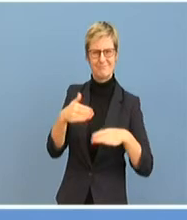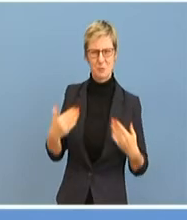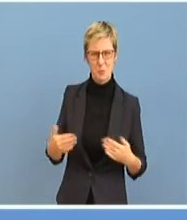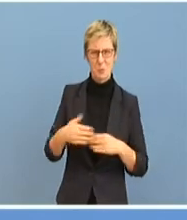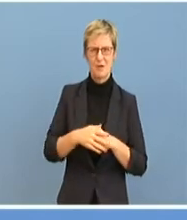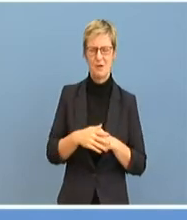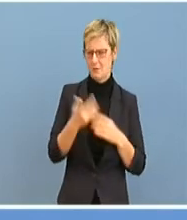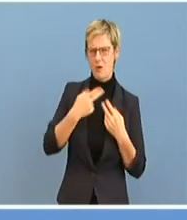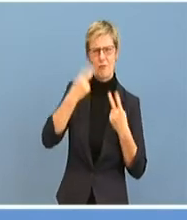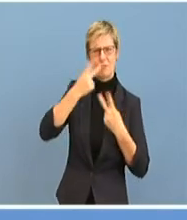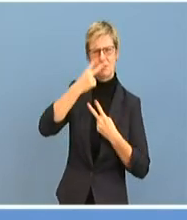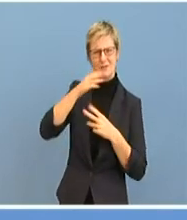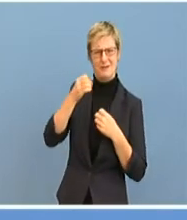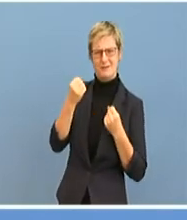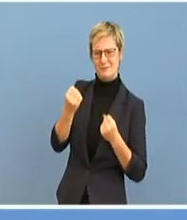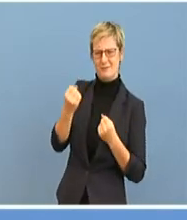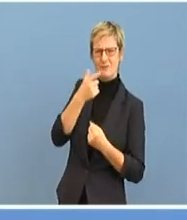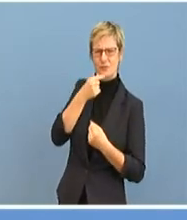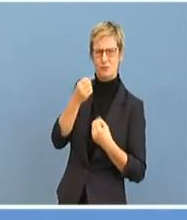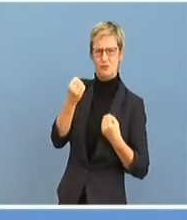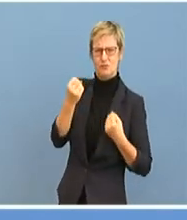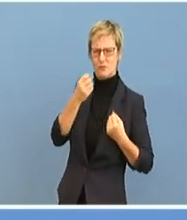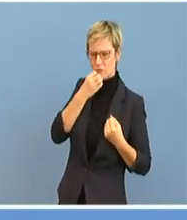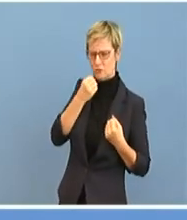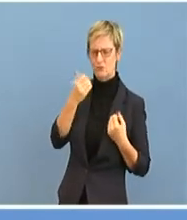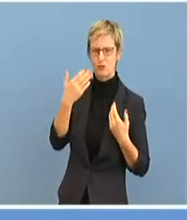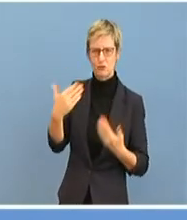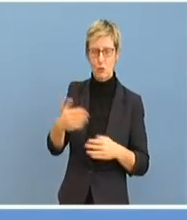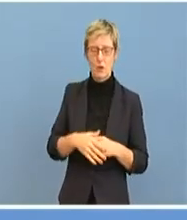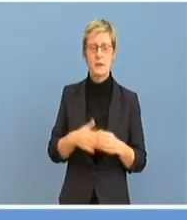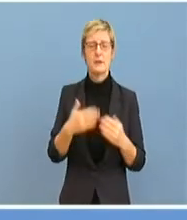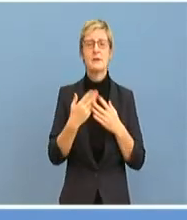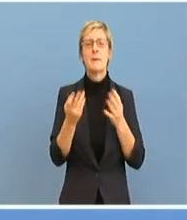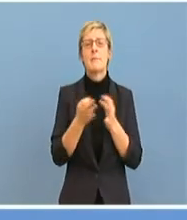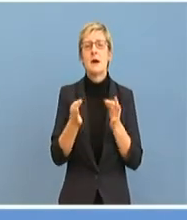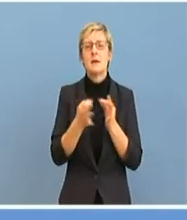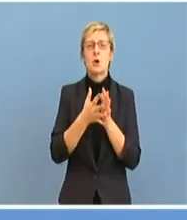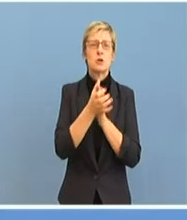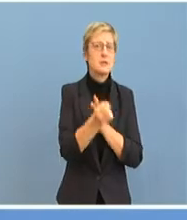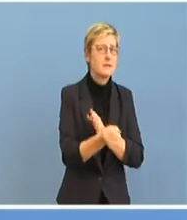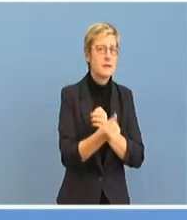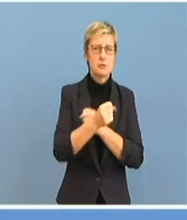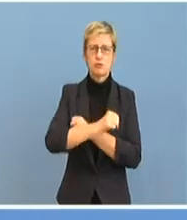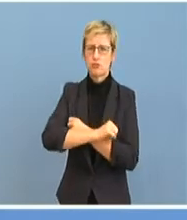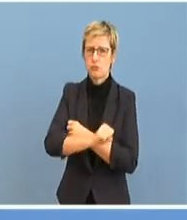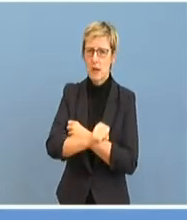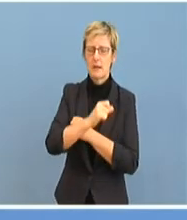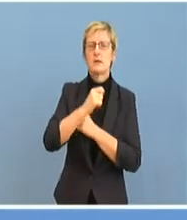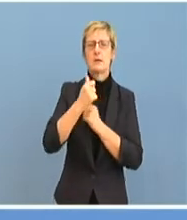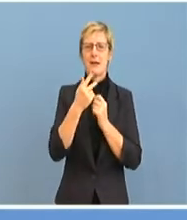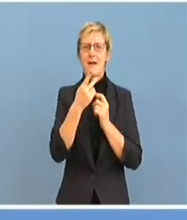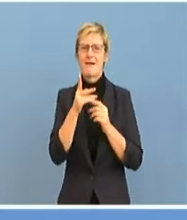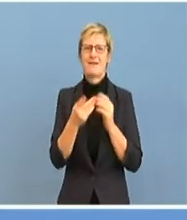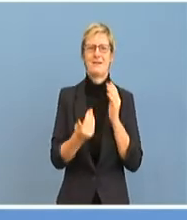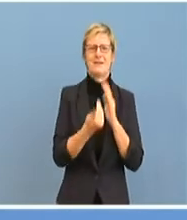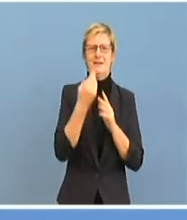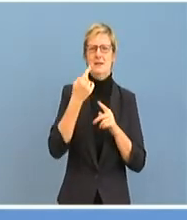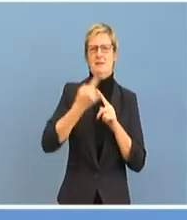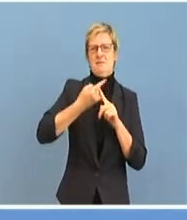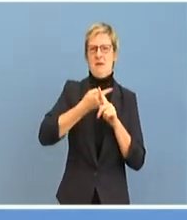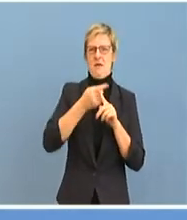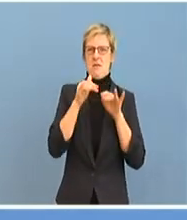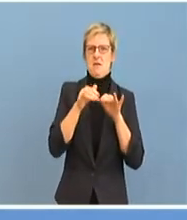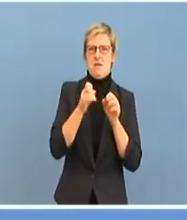ist, relativ schnell durch konsequentes Handeln und konsequente Maßnahmen die Inzidenz auch wieder unter